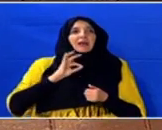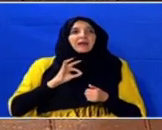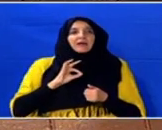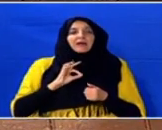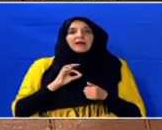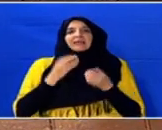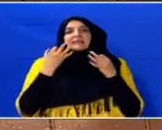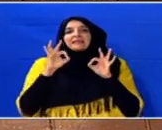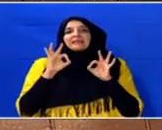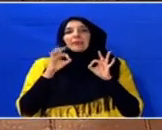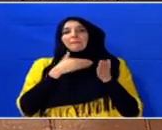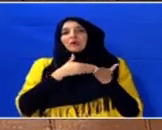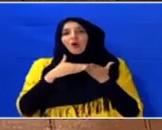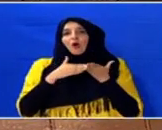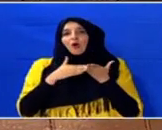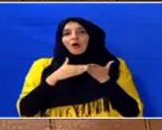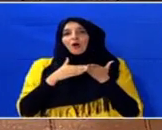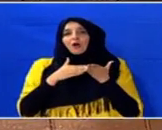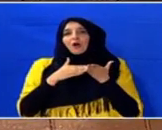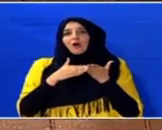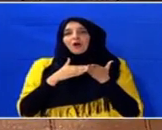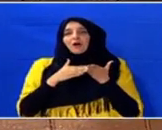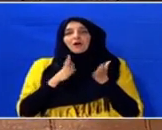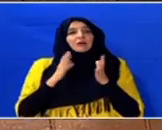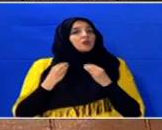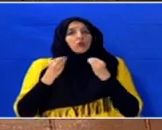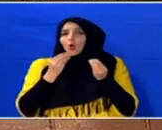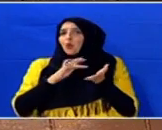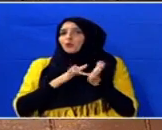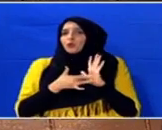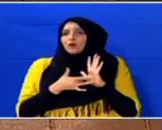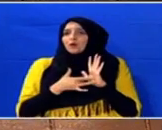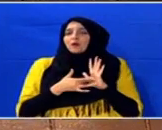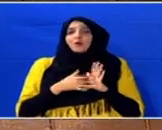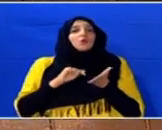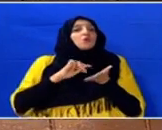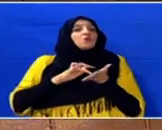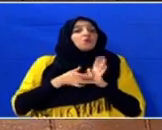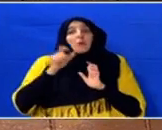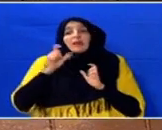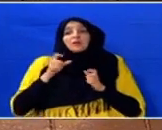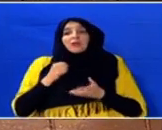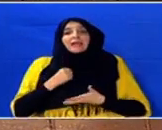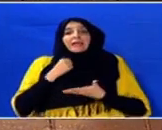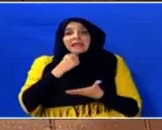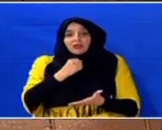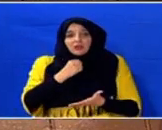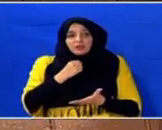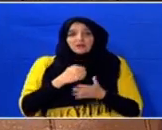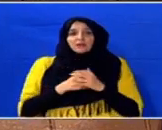والفائدة 10 ملايين سنتيم، يعطيوا له كلش خلفاؤه.